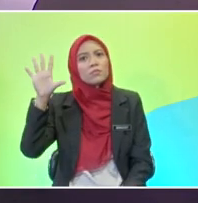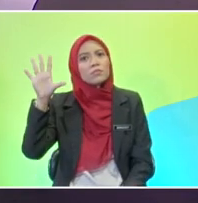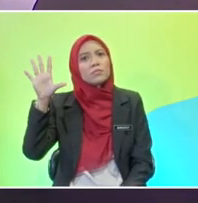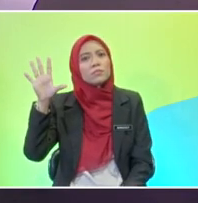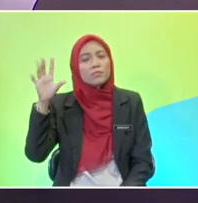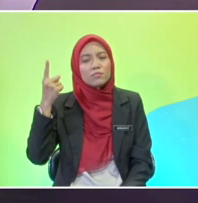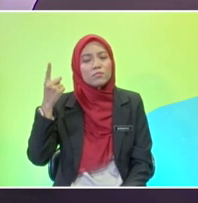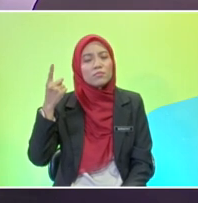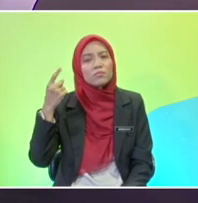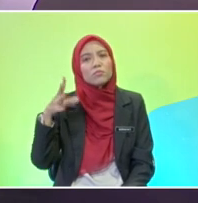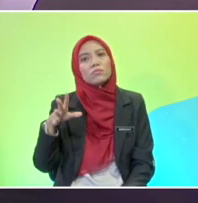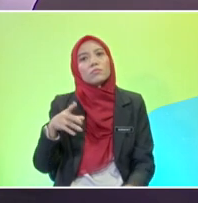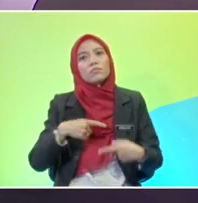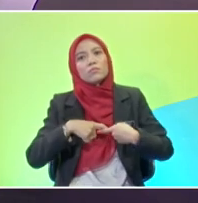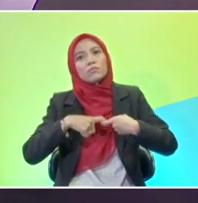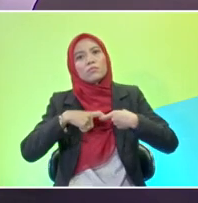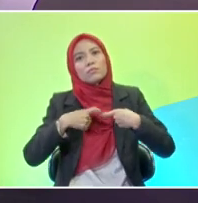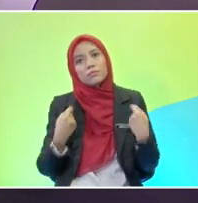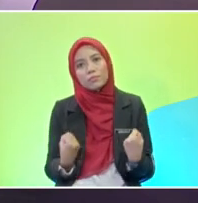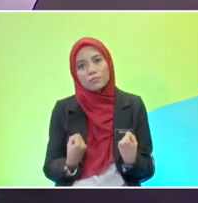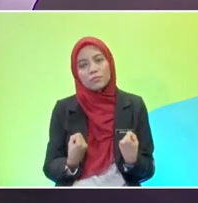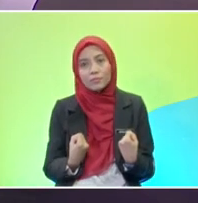udah patah semangat